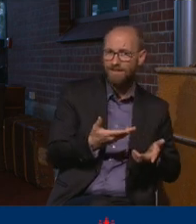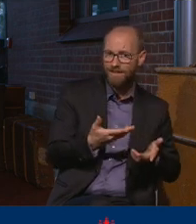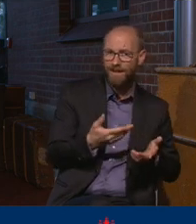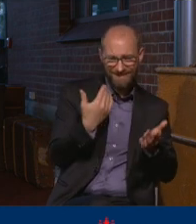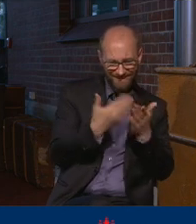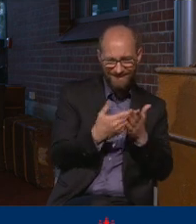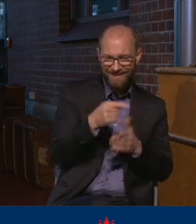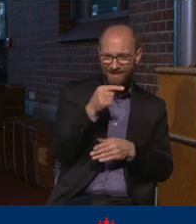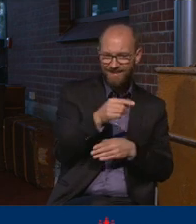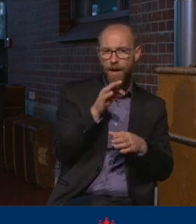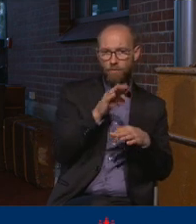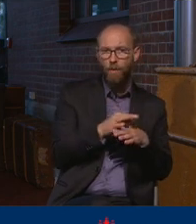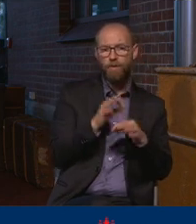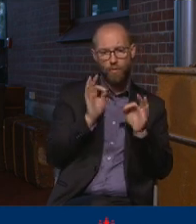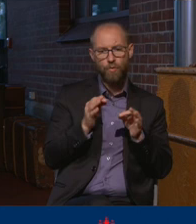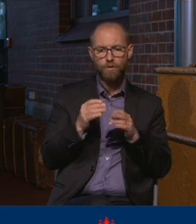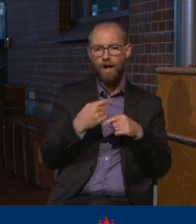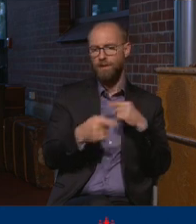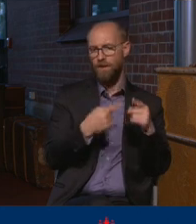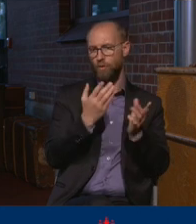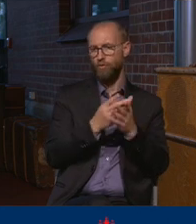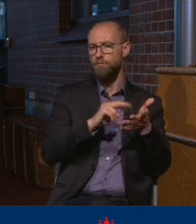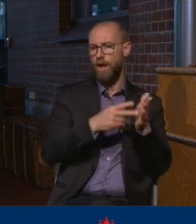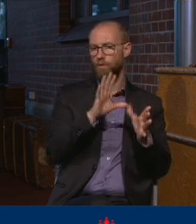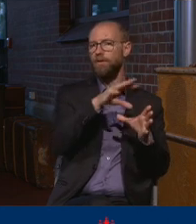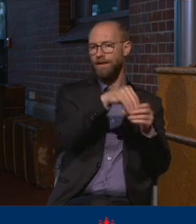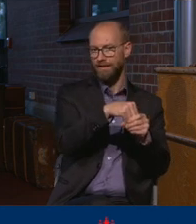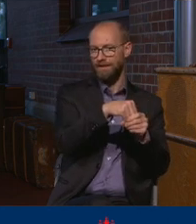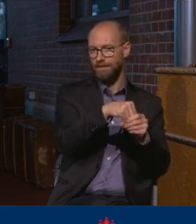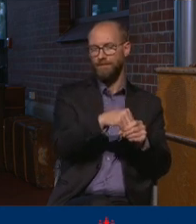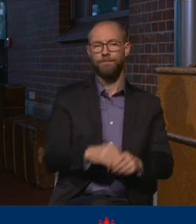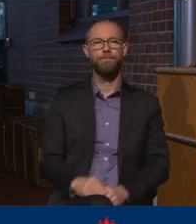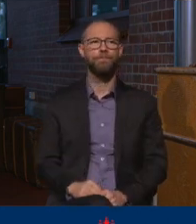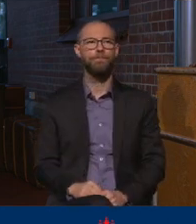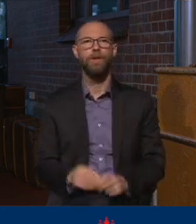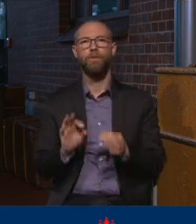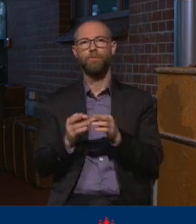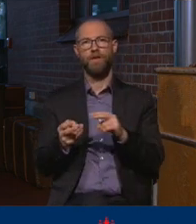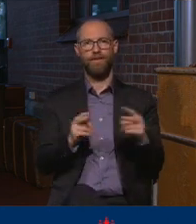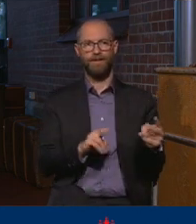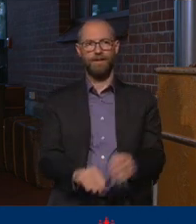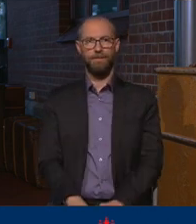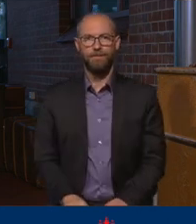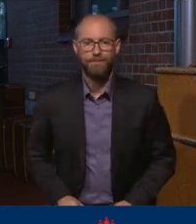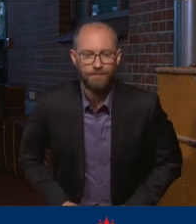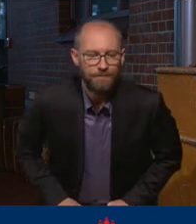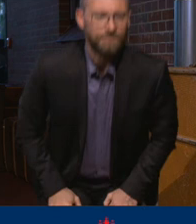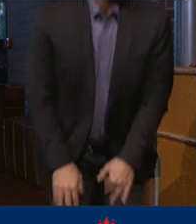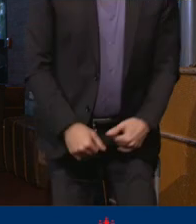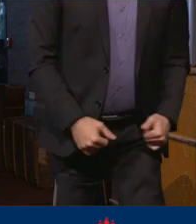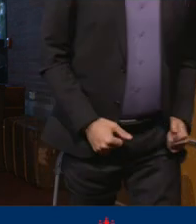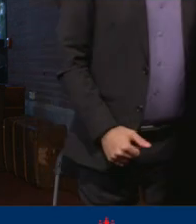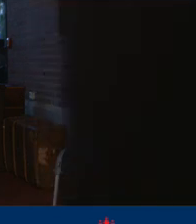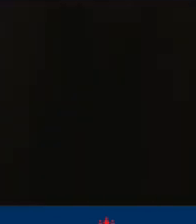glaube an der stelle sind wir ganz gut dort unterwegs und deswegen würde ich noch mal kurz zu der vettel vielleicht den hinweis geben verfügen wir verfolgen ja schon